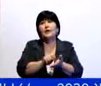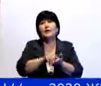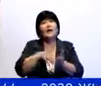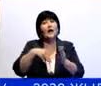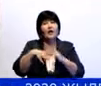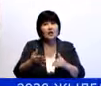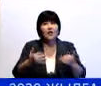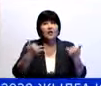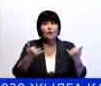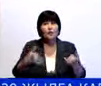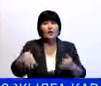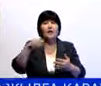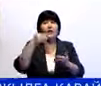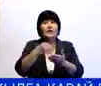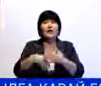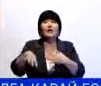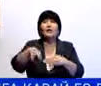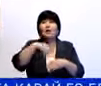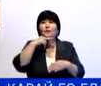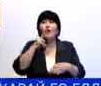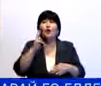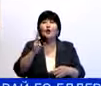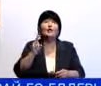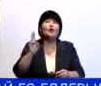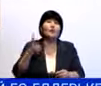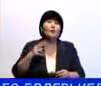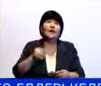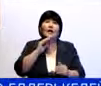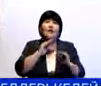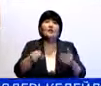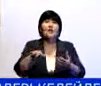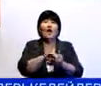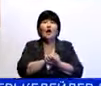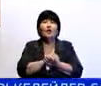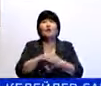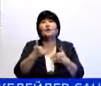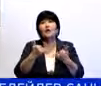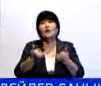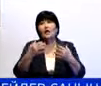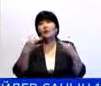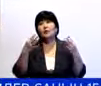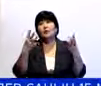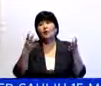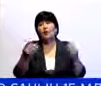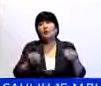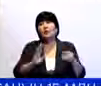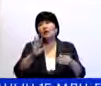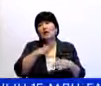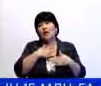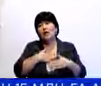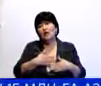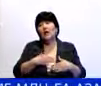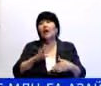шықтым. Бүгінде елге қадірлі маңайына сыйлы Күләйша Құдайберген қызы тыныштық пен татулықтың тілеу қоры. Бейбіт күннің әр таңына шүкіршілік